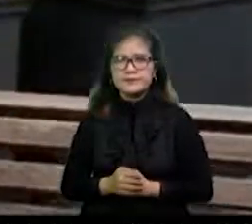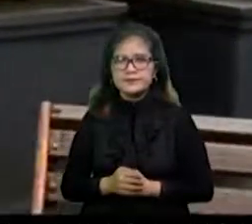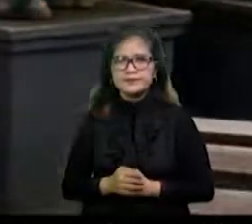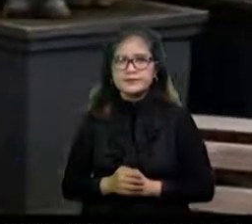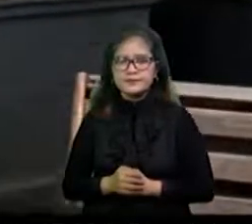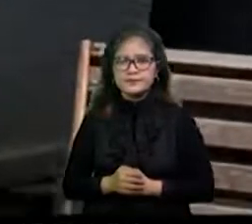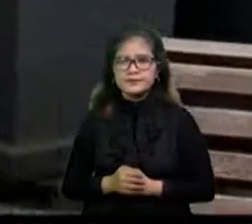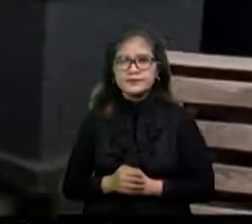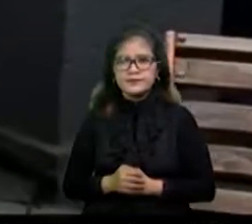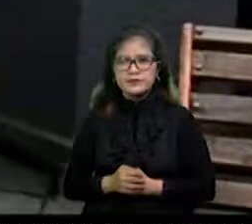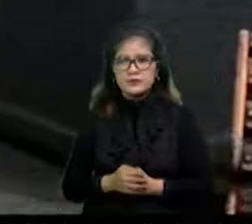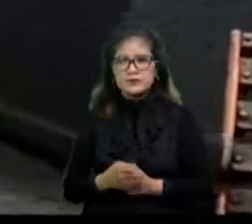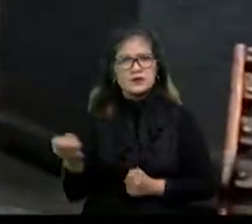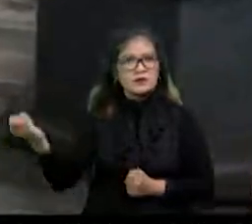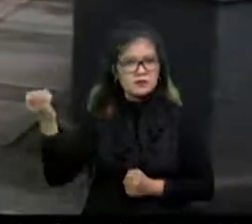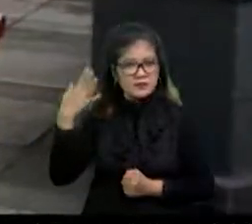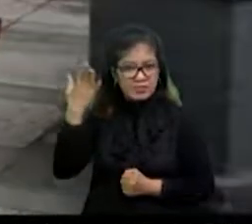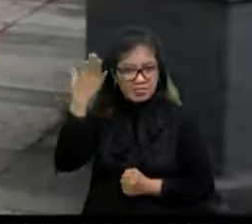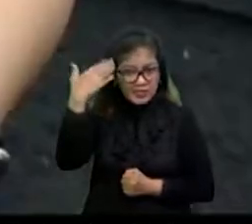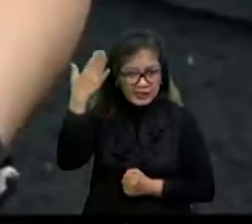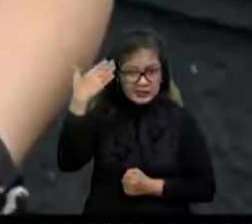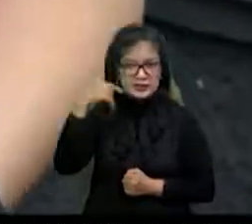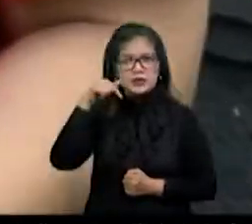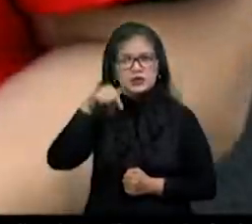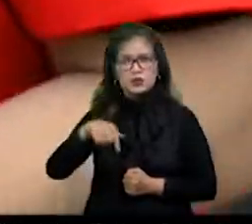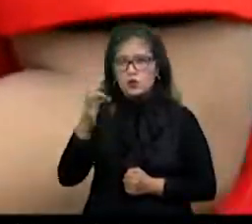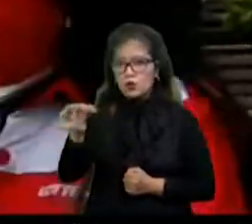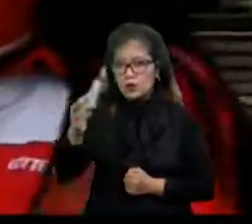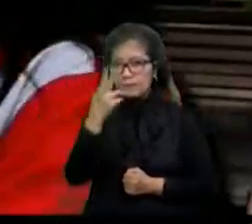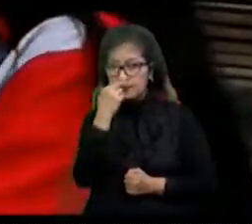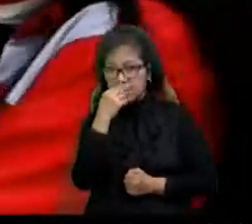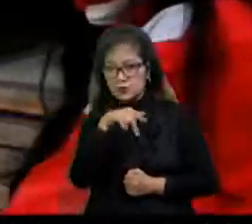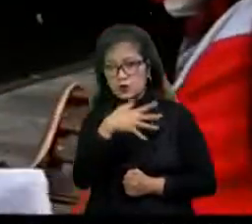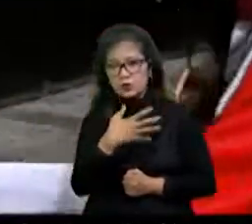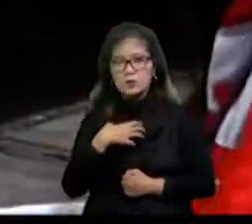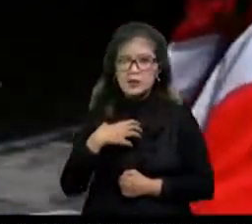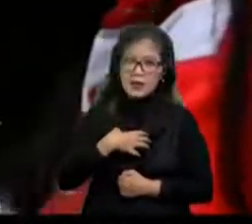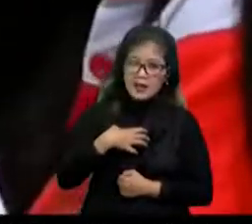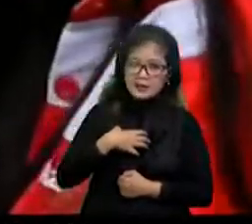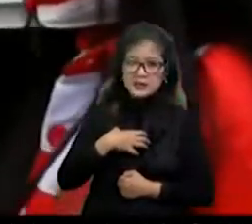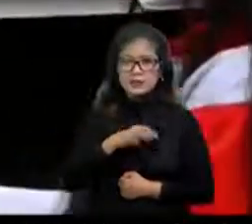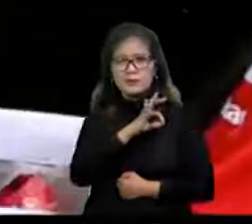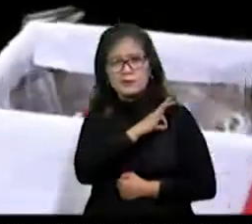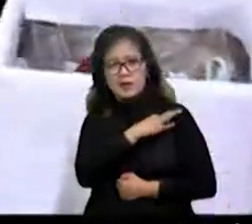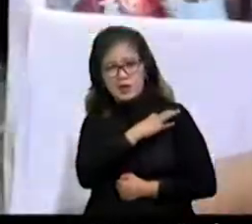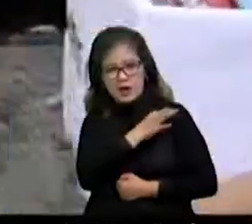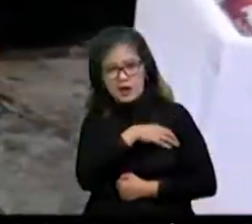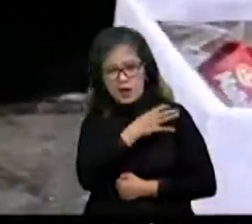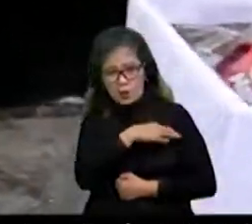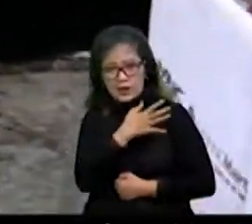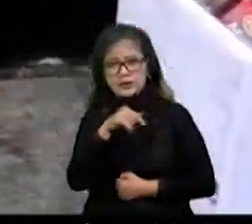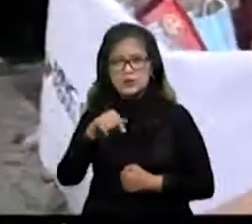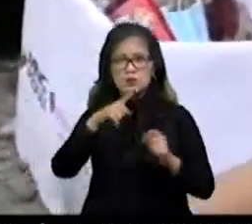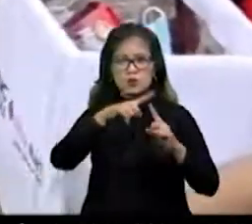Panas terik matahari di Jalan Asia Afrika, Kota Bandung, Jawa Barat tidak menyurutkan niat tim relawan protokol kesehatan dari Lotte Mart